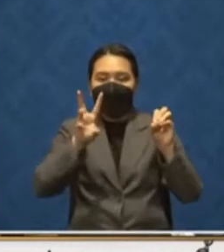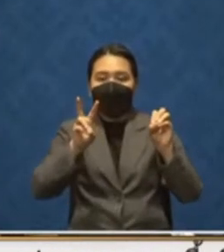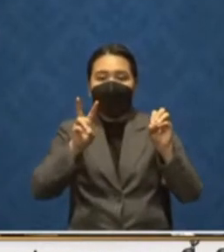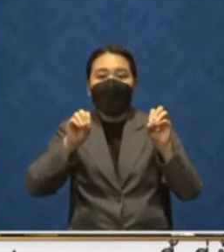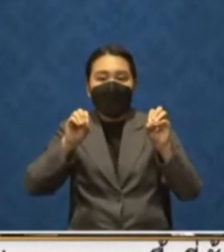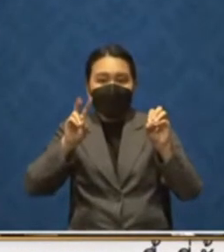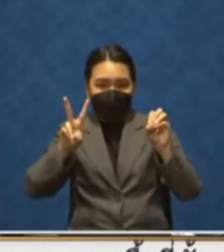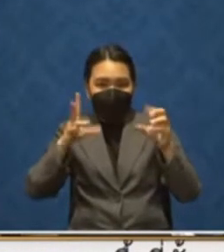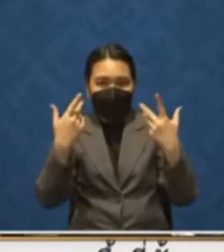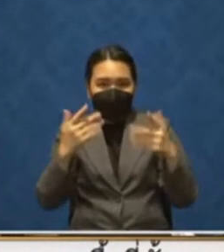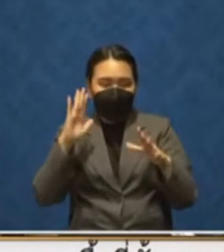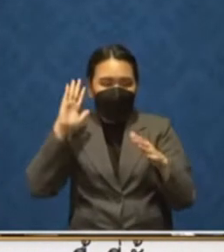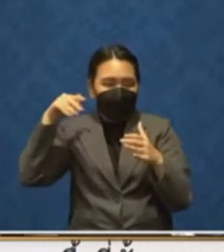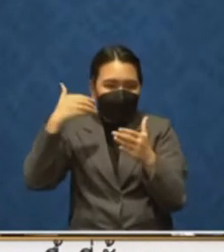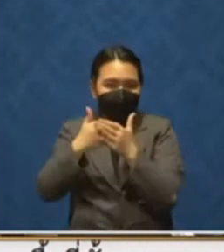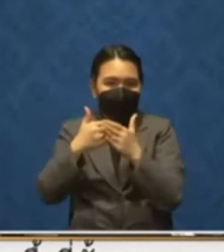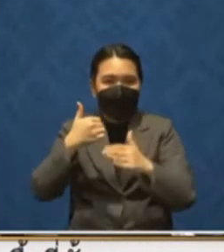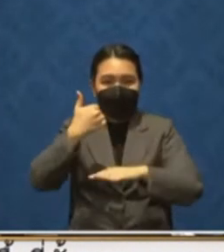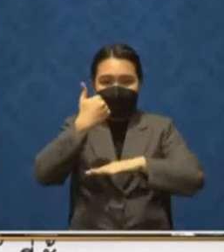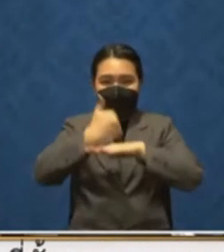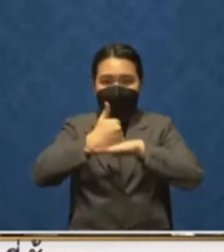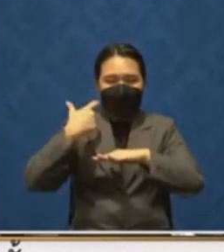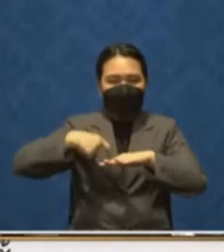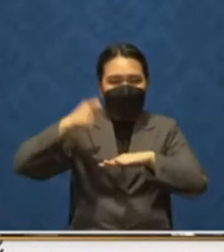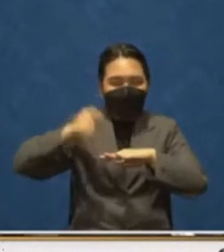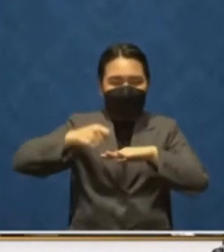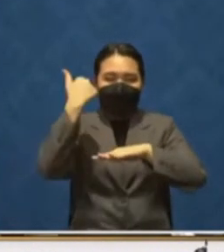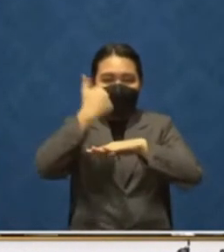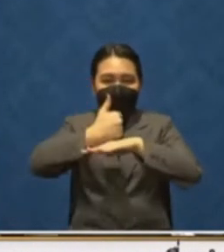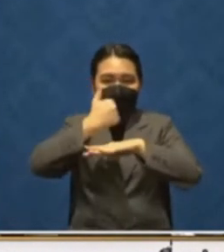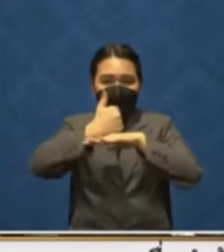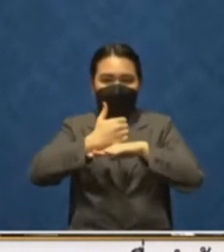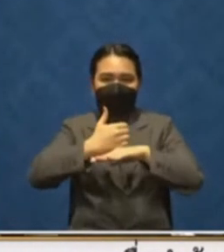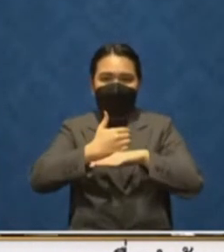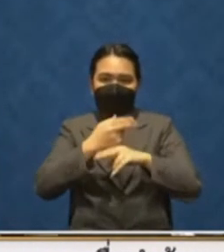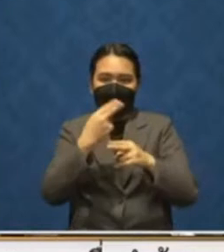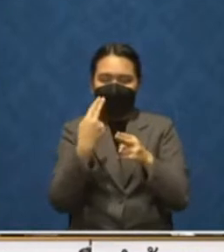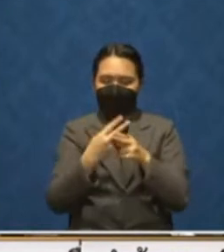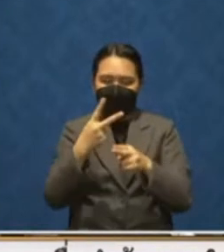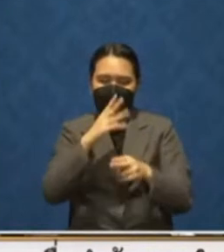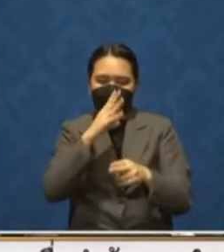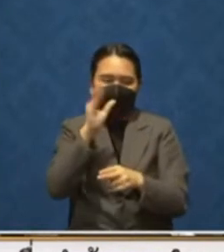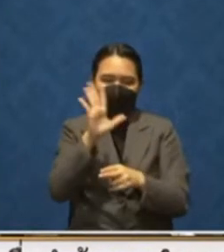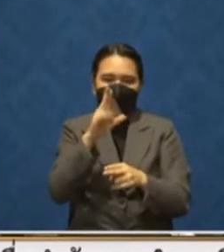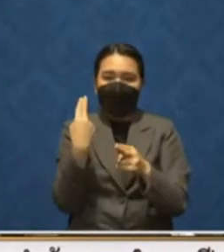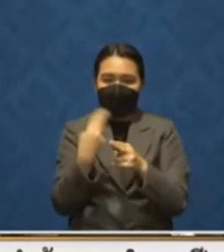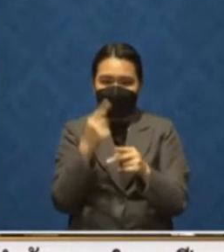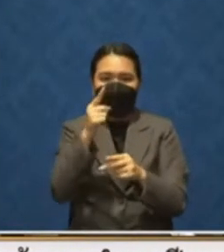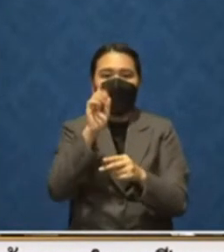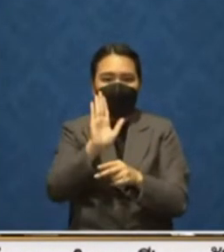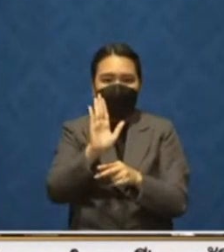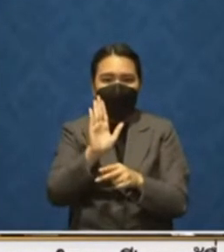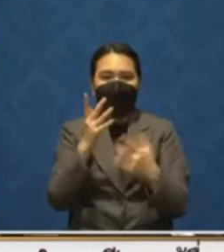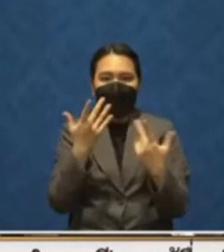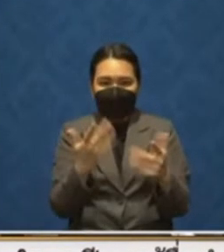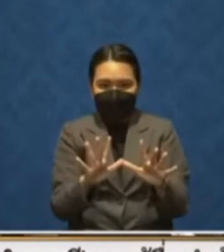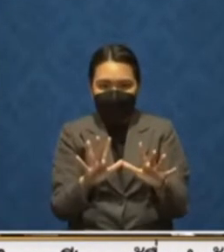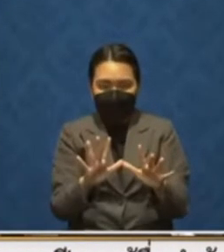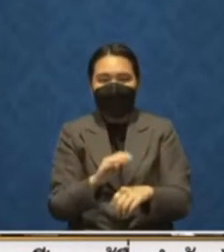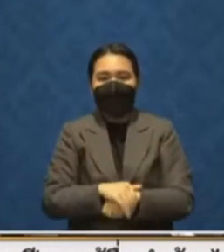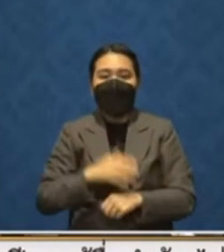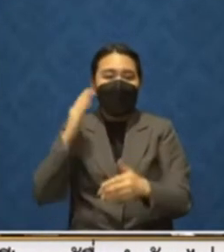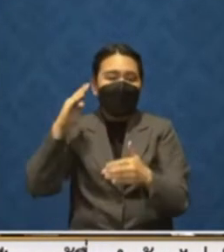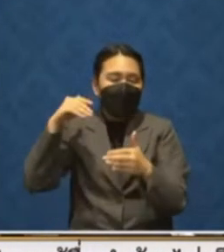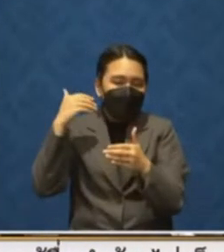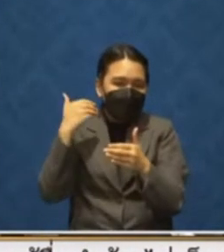อัยการสูงสุดท่านวงศ์สกุลผมไม่เอ่ยนามสมุดดีกว่านะครับเผยชื่อตรงๆท่านลงสกุลเนี่ยก็จน